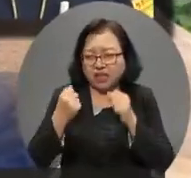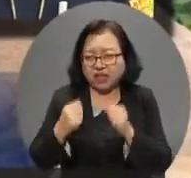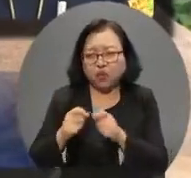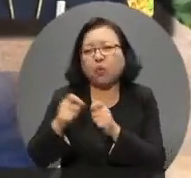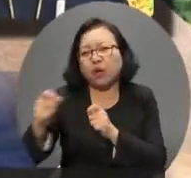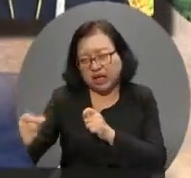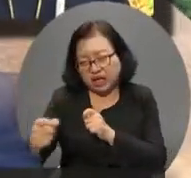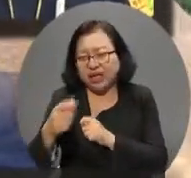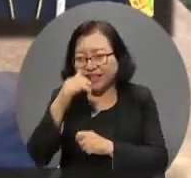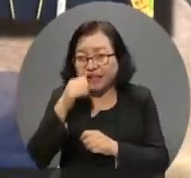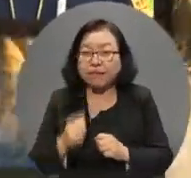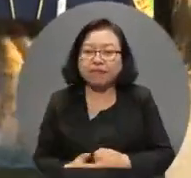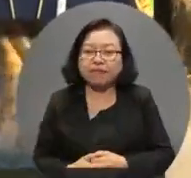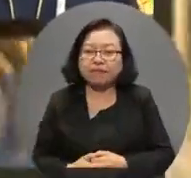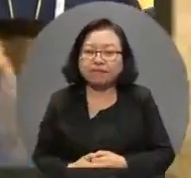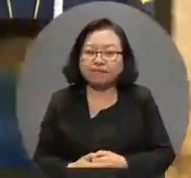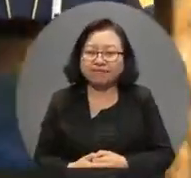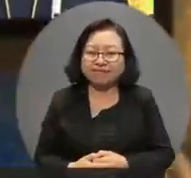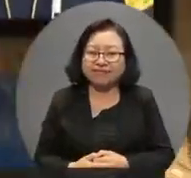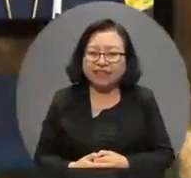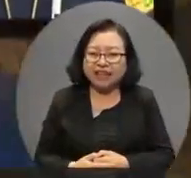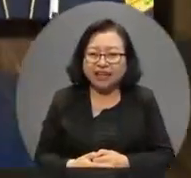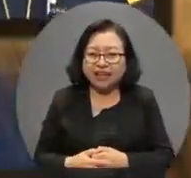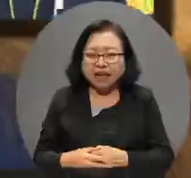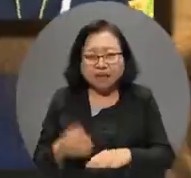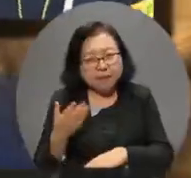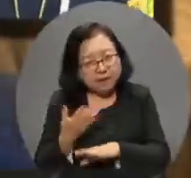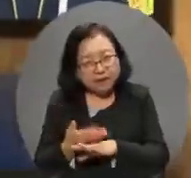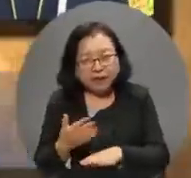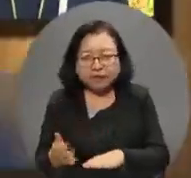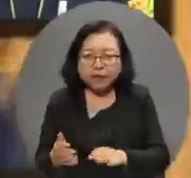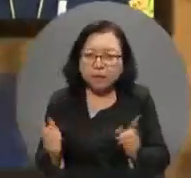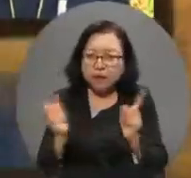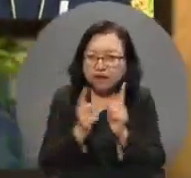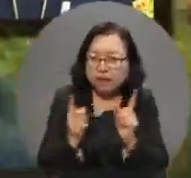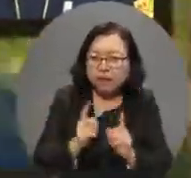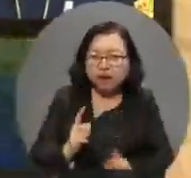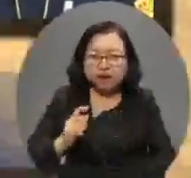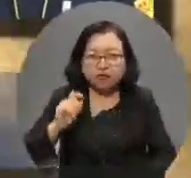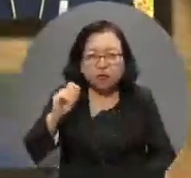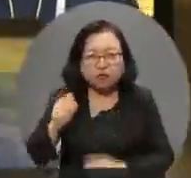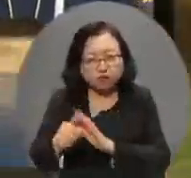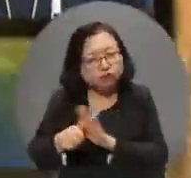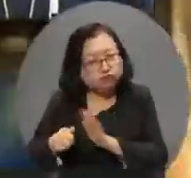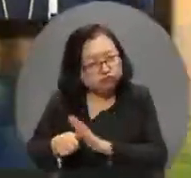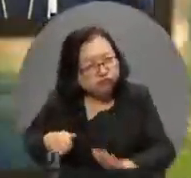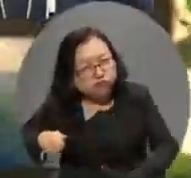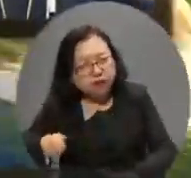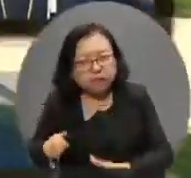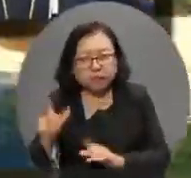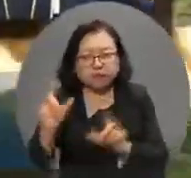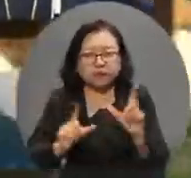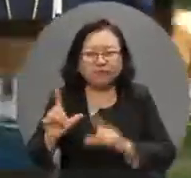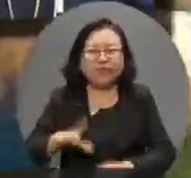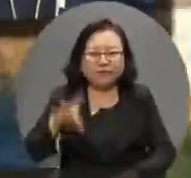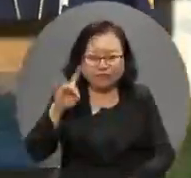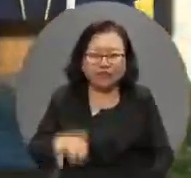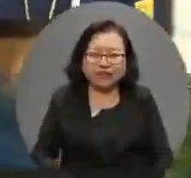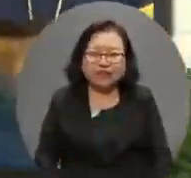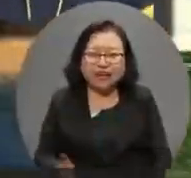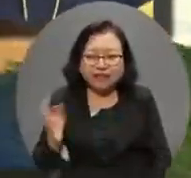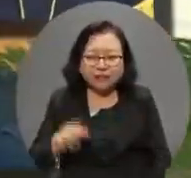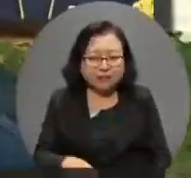보니까 좀 이제 다른 사자에 대한 약간 두려움이 조금 있었던 걸로 보여져요. 이제 처음에 도도가